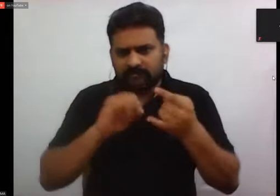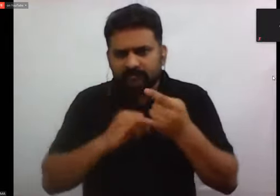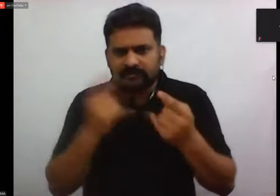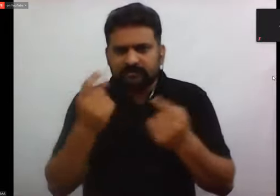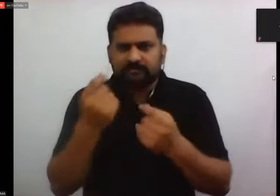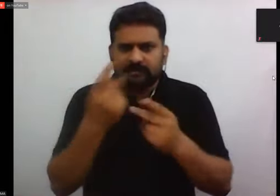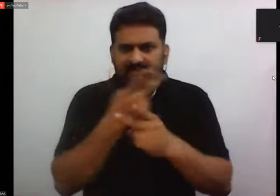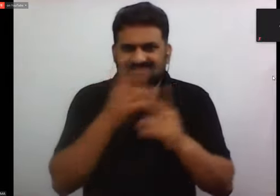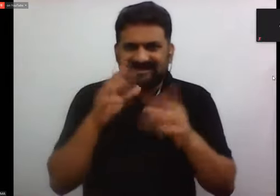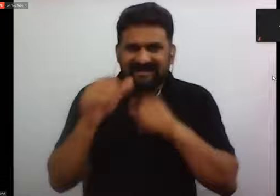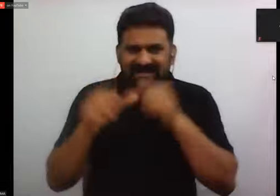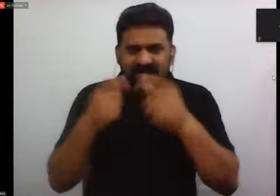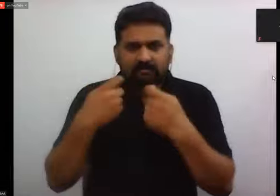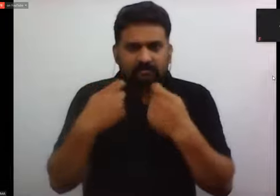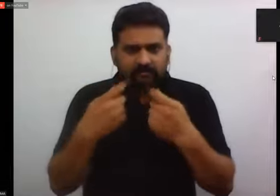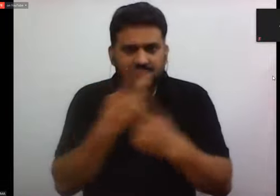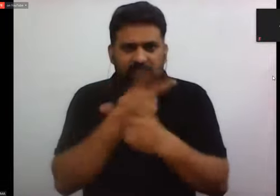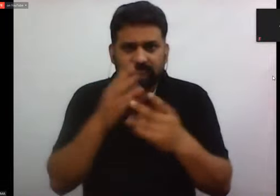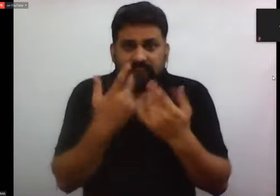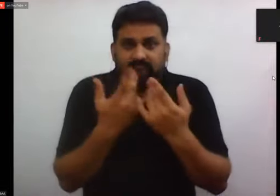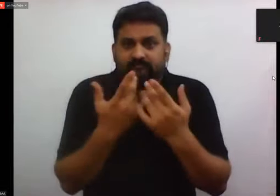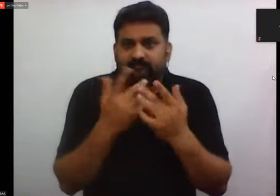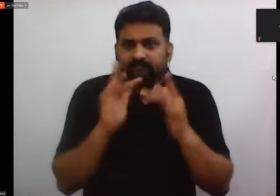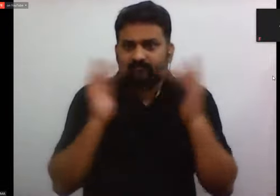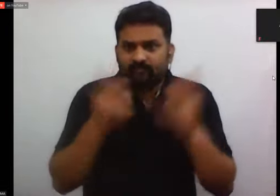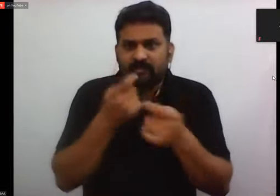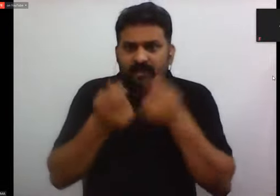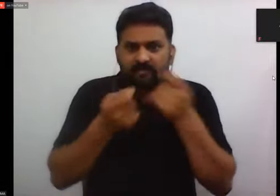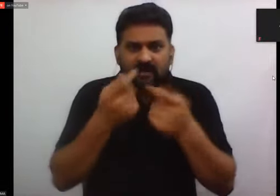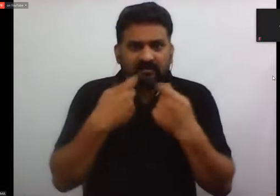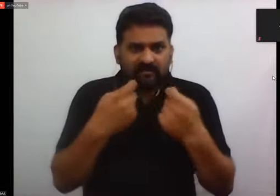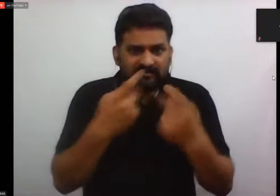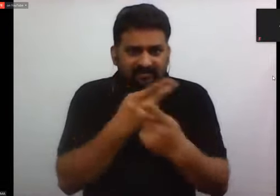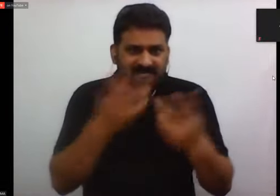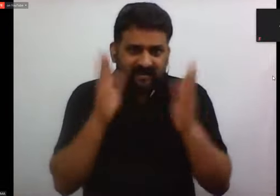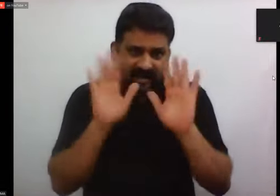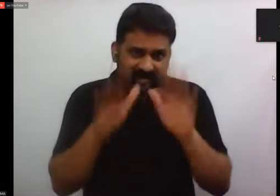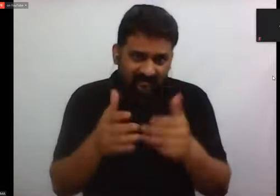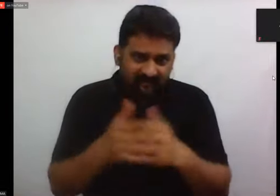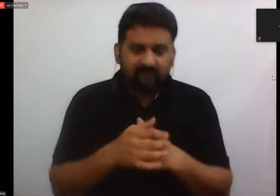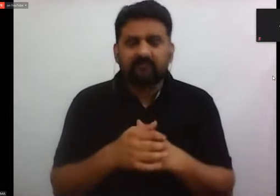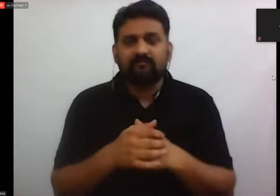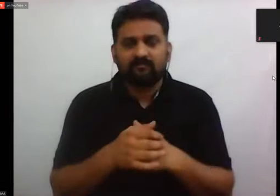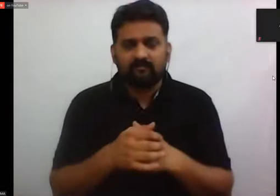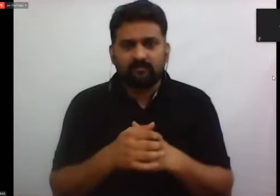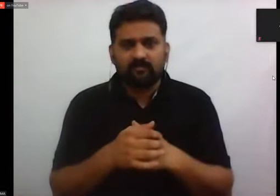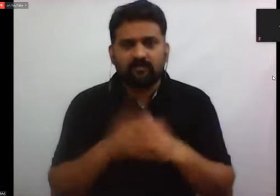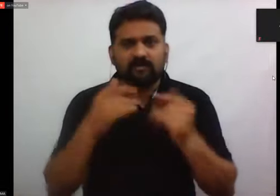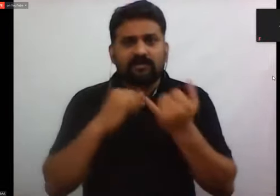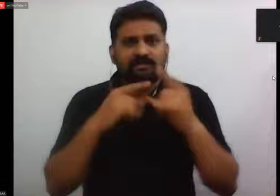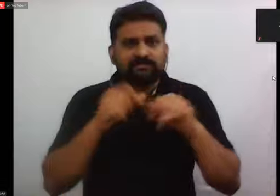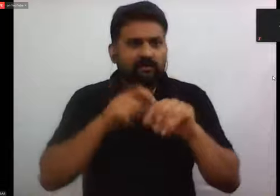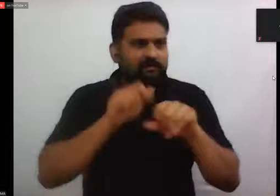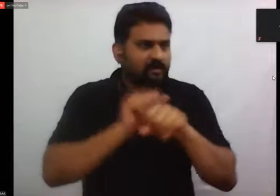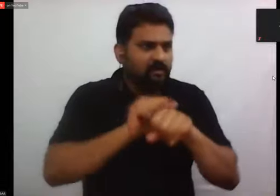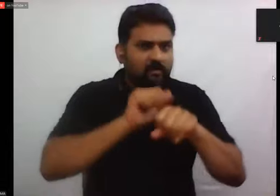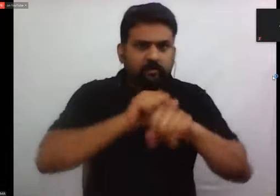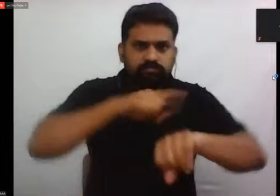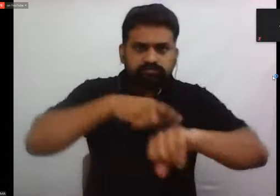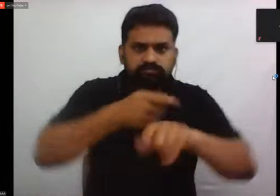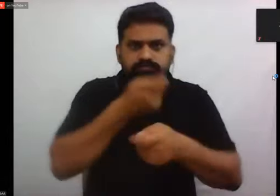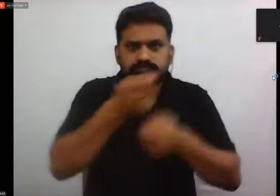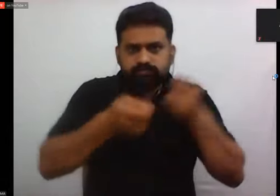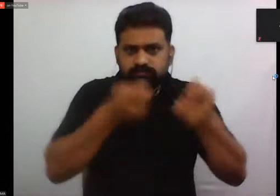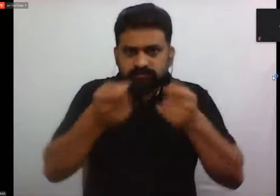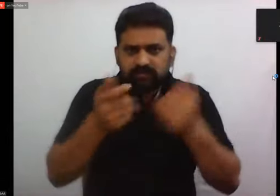रनिंग ऑन दीज प्लेटफॉर्म्स, उसमें पैसे लगते हैं। और स्टाफ टाइम जो लगता है उसमें पैसे लगते हैं,